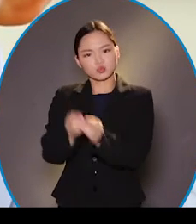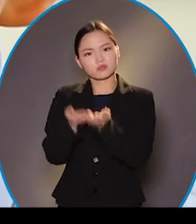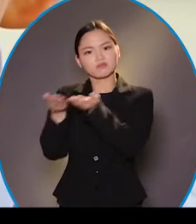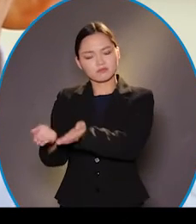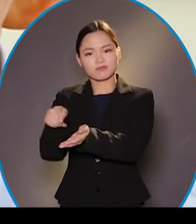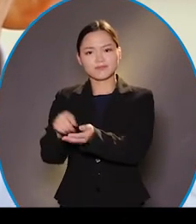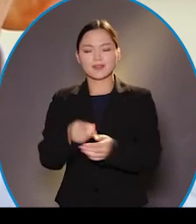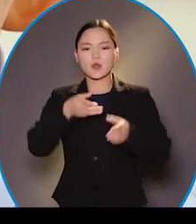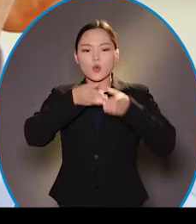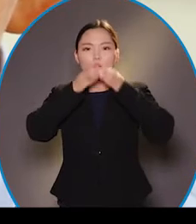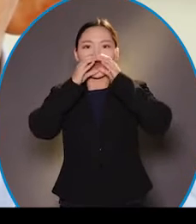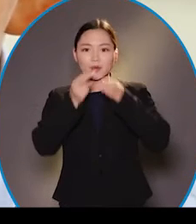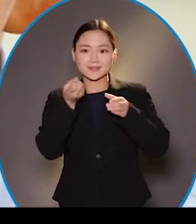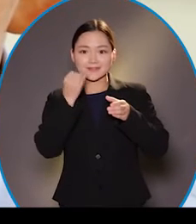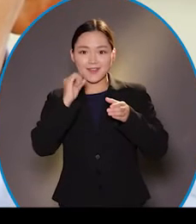Цааны аягийг